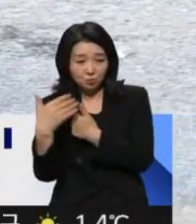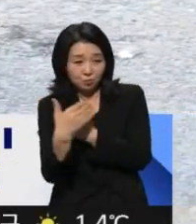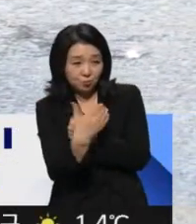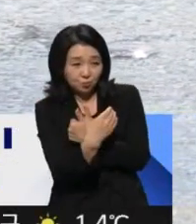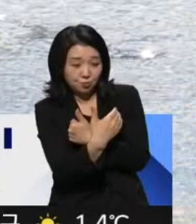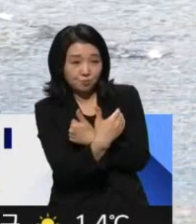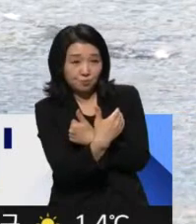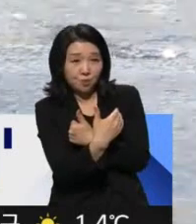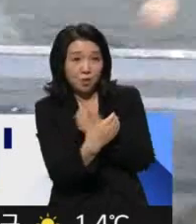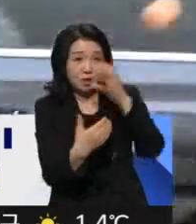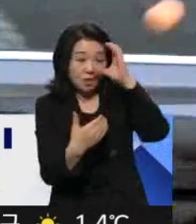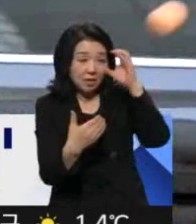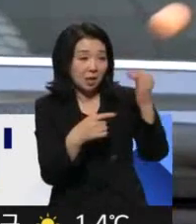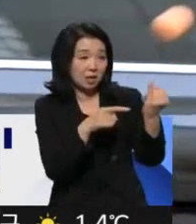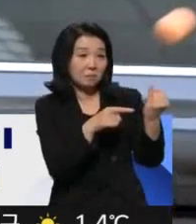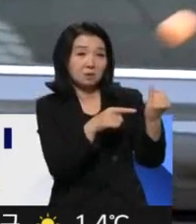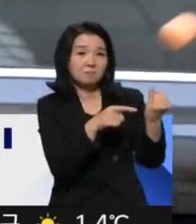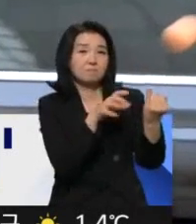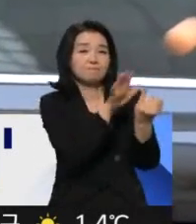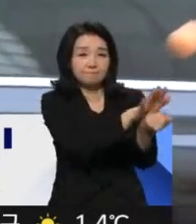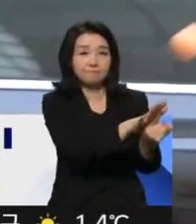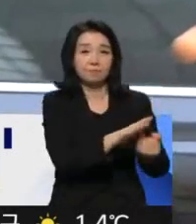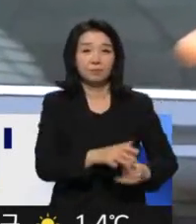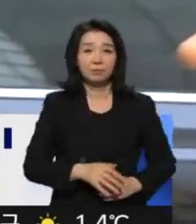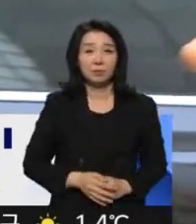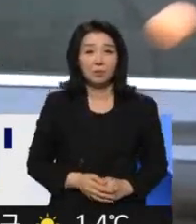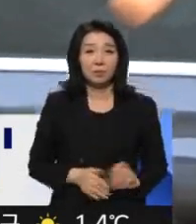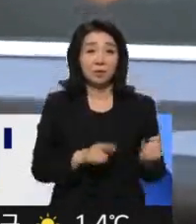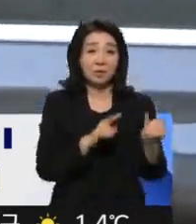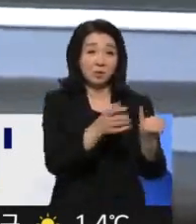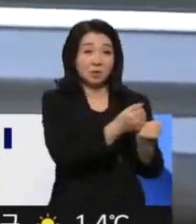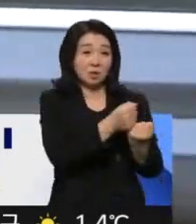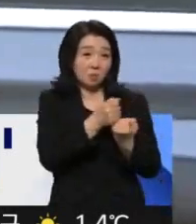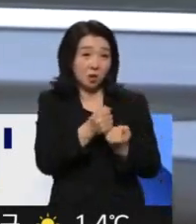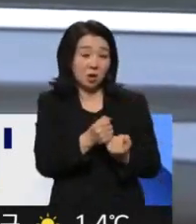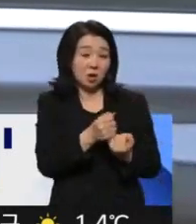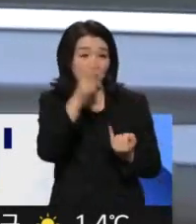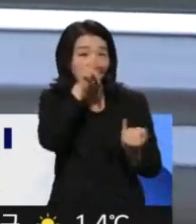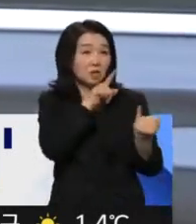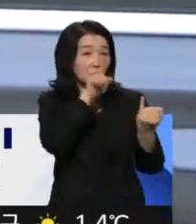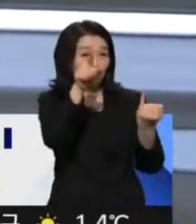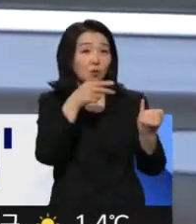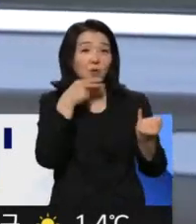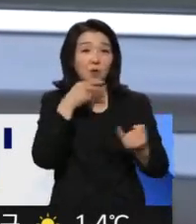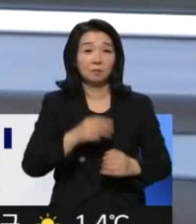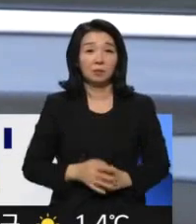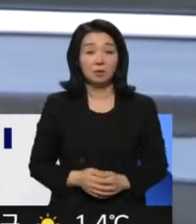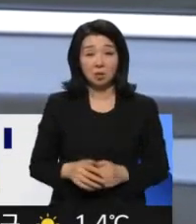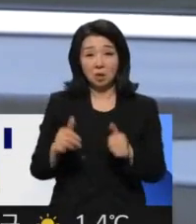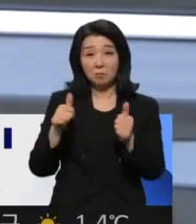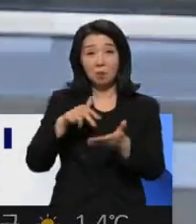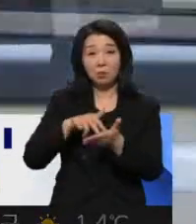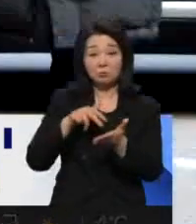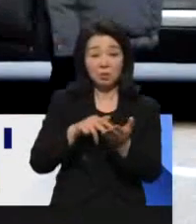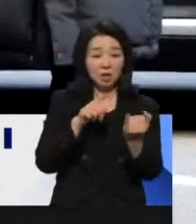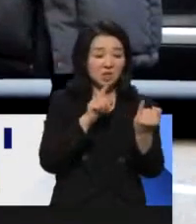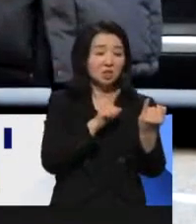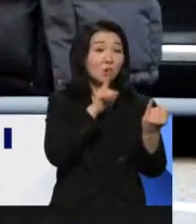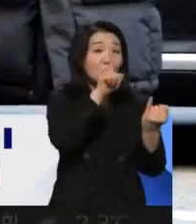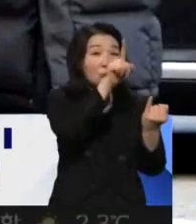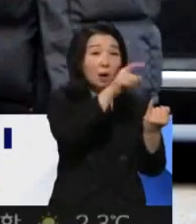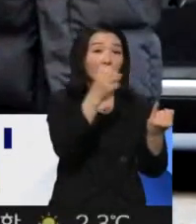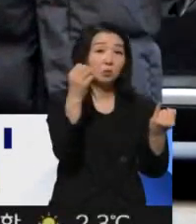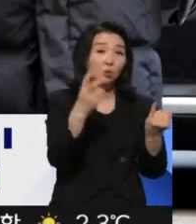경호하고 계란을 던진 이메리 씨를 제시했습니다 다만 이씨를 체포하거나 경찰에 신고하지는 않았는데요 법원측은이 시를